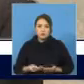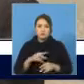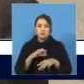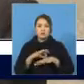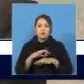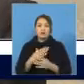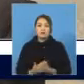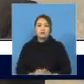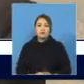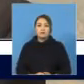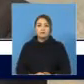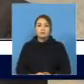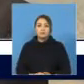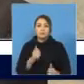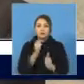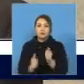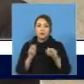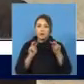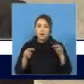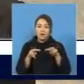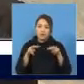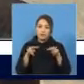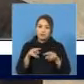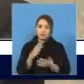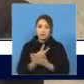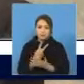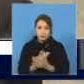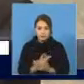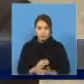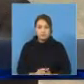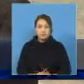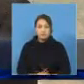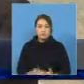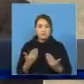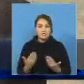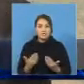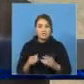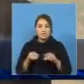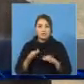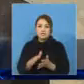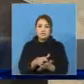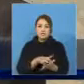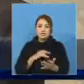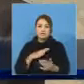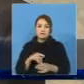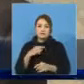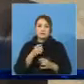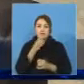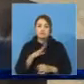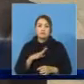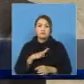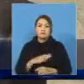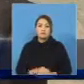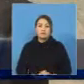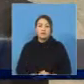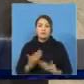жатыр. Құрылысшылар күнде қарап келіп, бақылап көріп тұрамыз. Енді мына жол қатынасы жақсарады деп есептейміз.